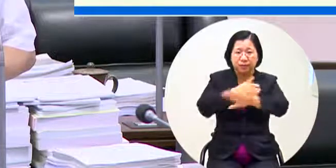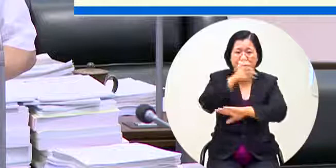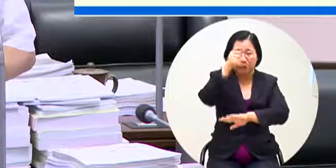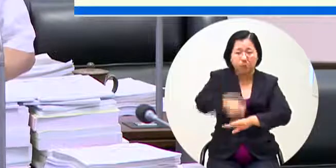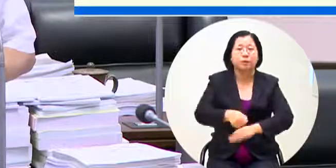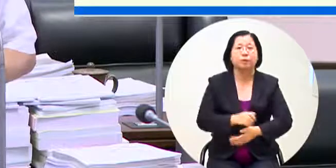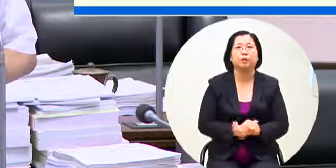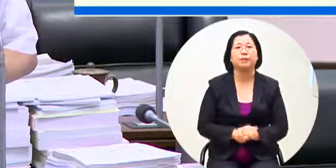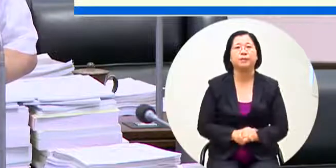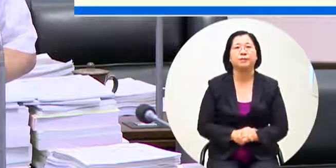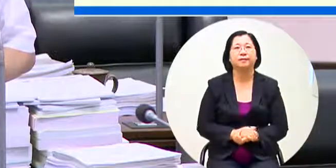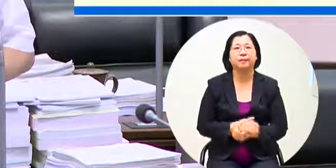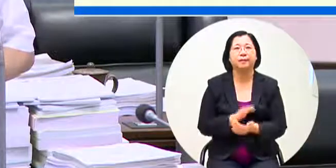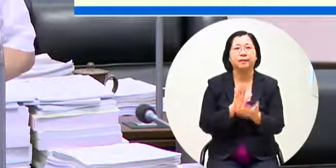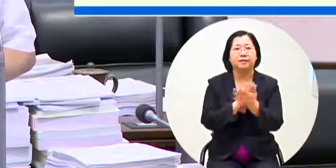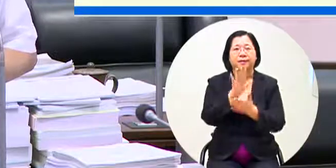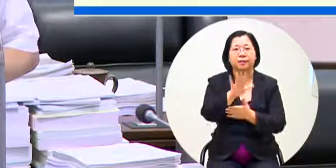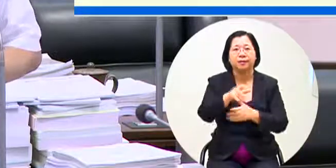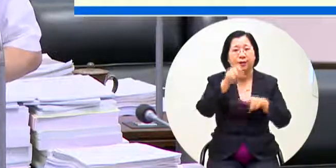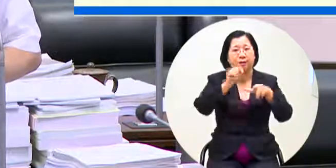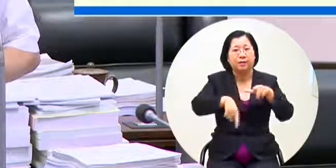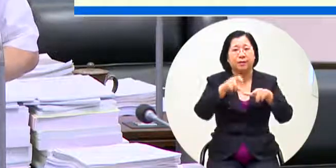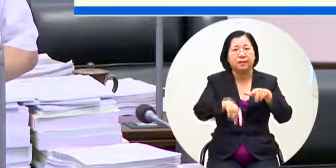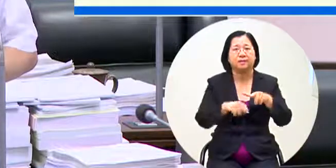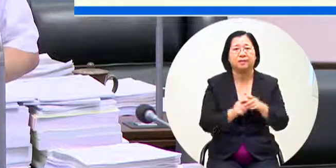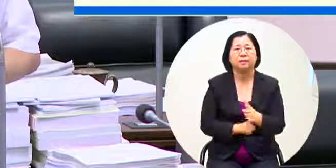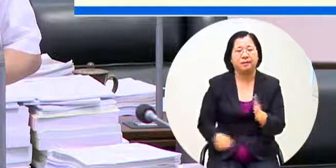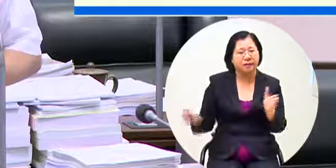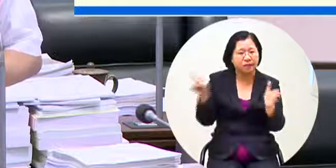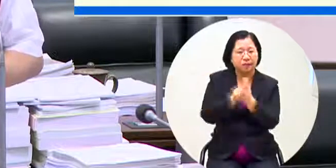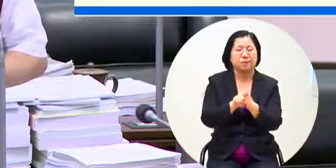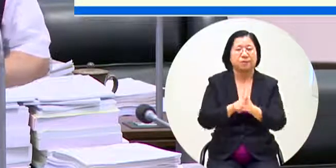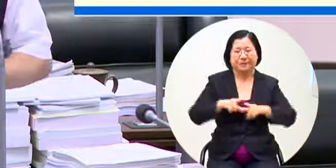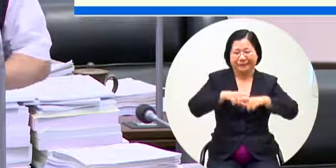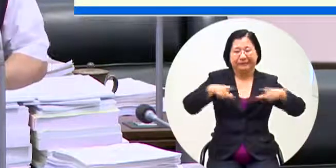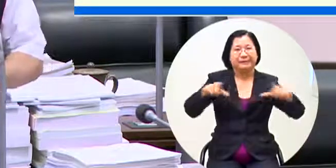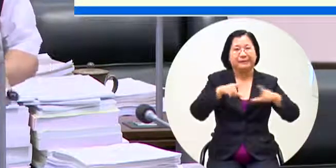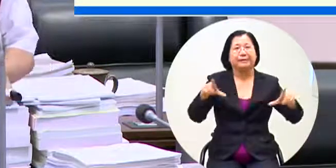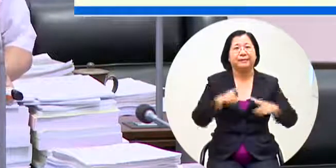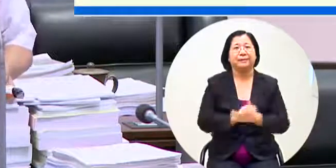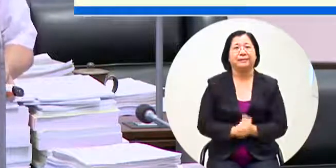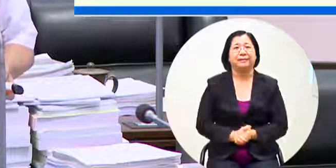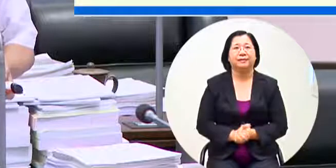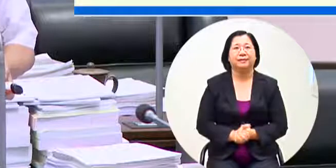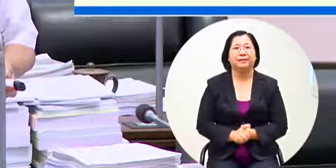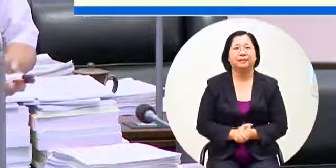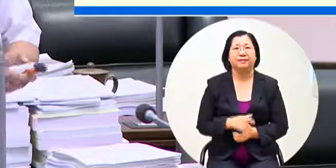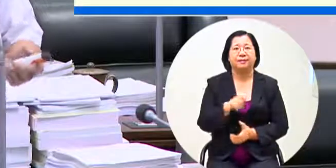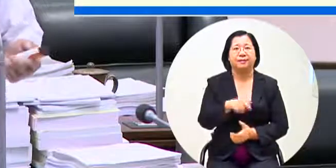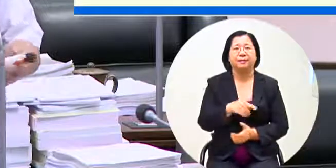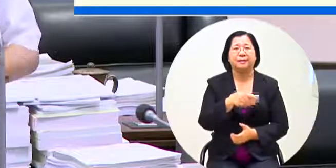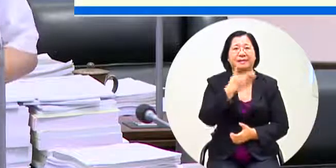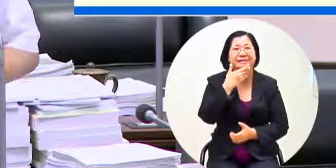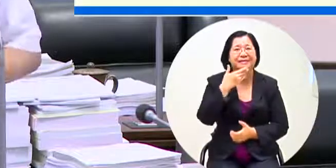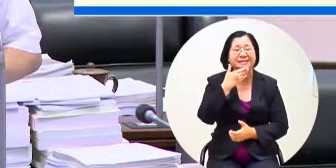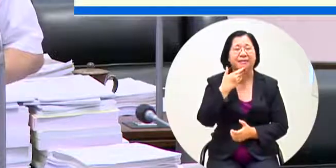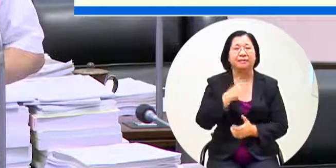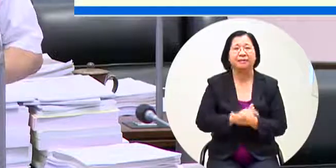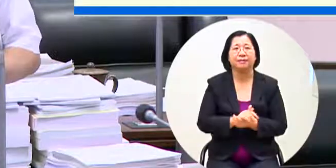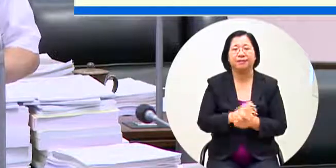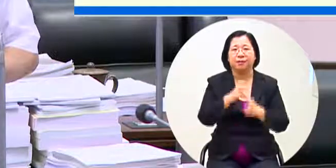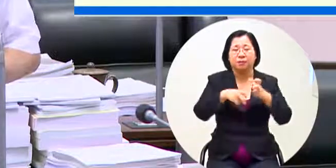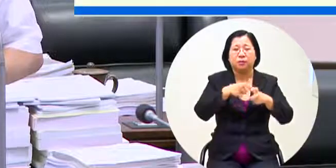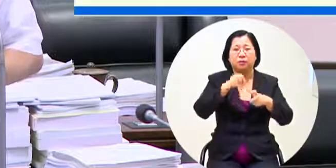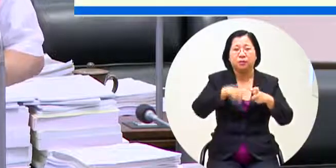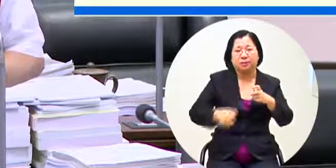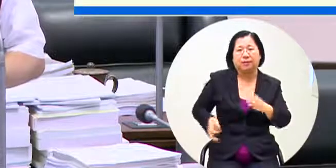司吼有史以来上大宗的一种即个轻铁厂的即个投资案。啊，那么啊，当然即卖咱中